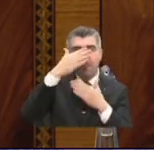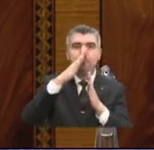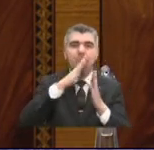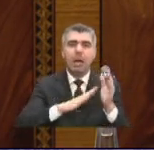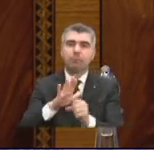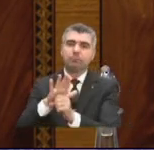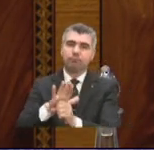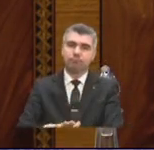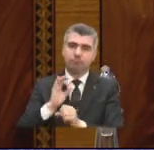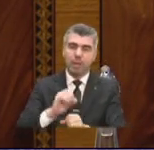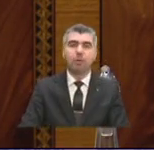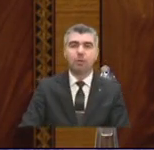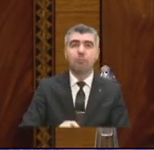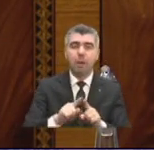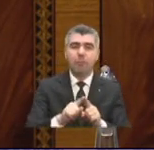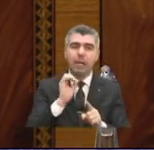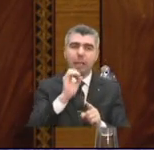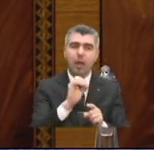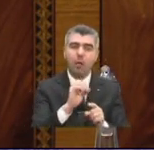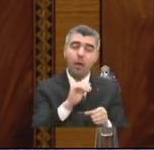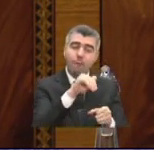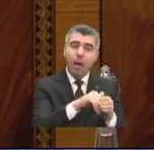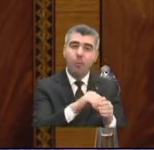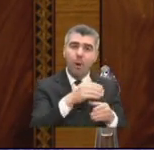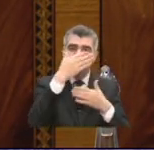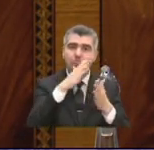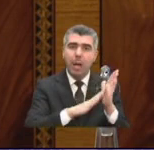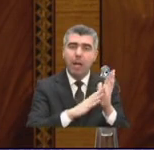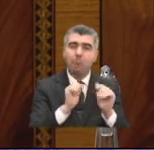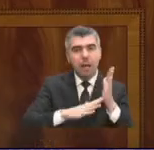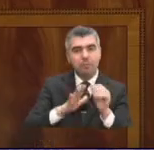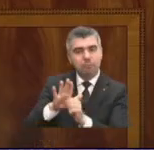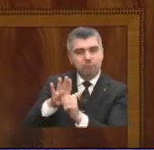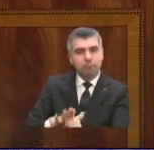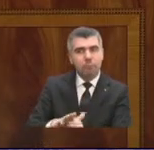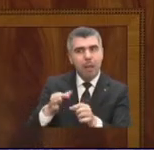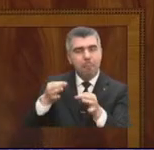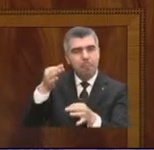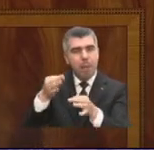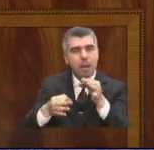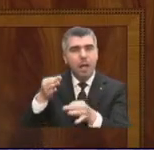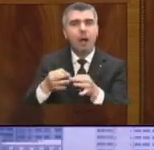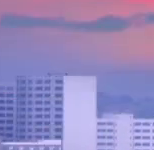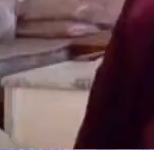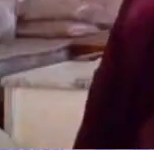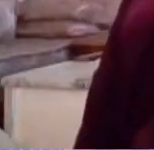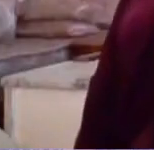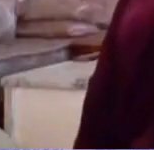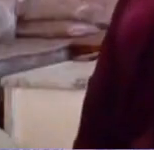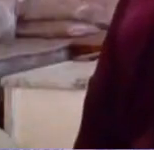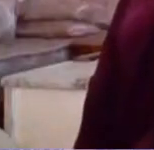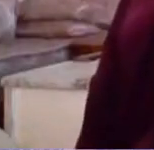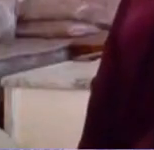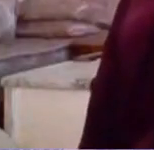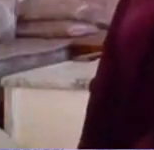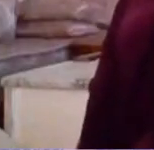اعطيتكم مجموعه من الامثله يمكن ان تحسب بشكل ايجابي له الدوره الخريفيه هذه المساله كانت واضحه هذه